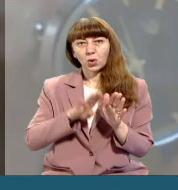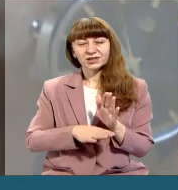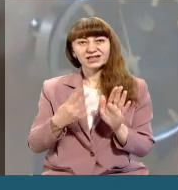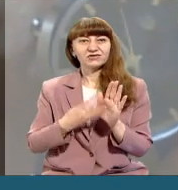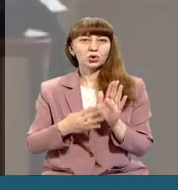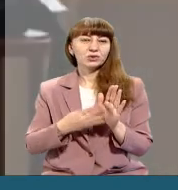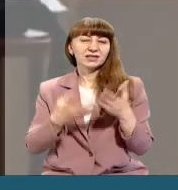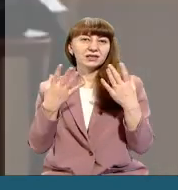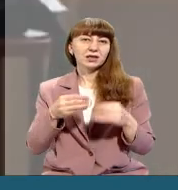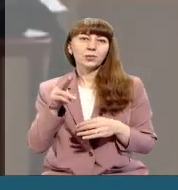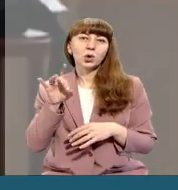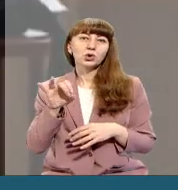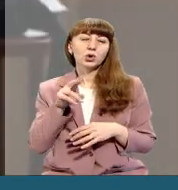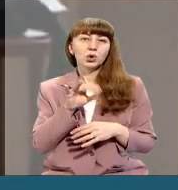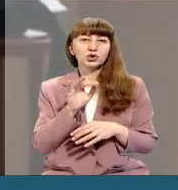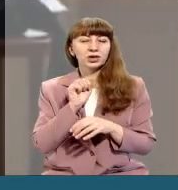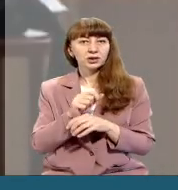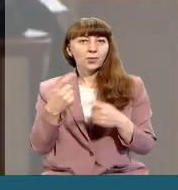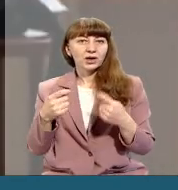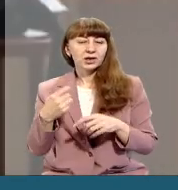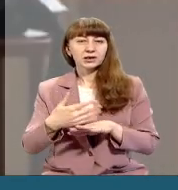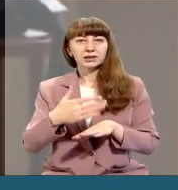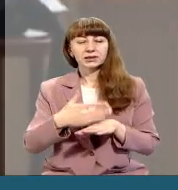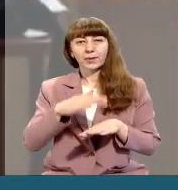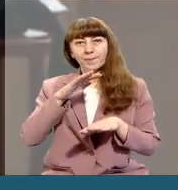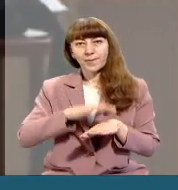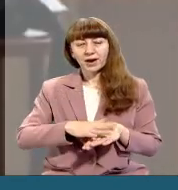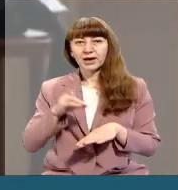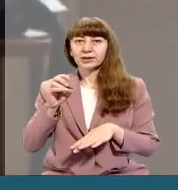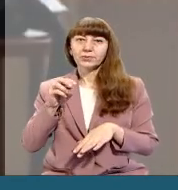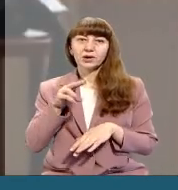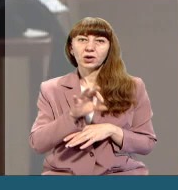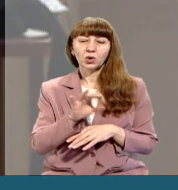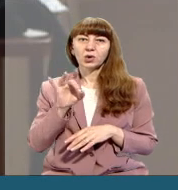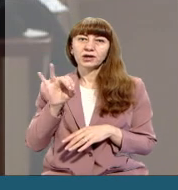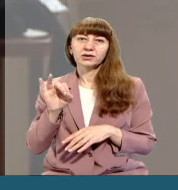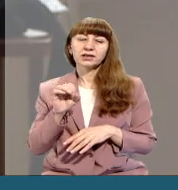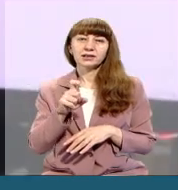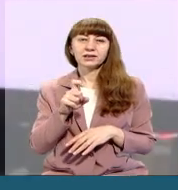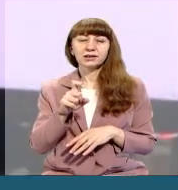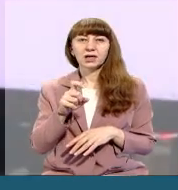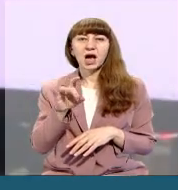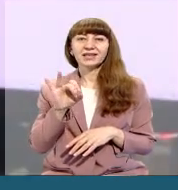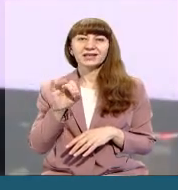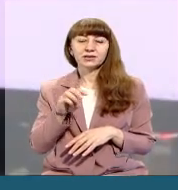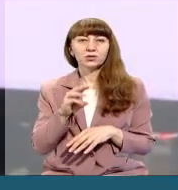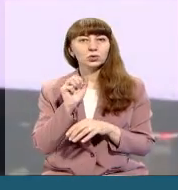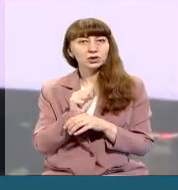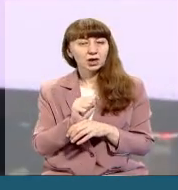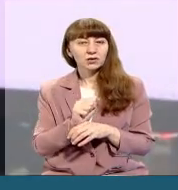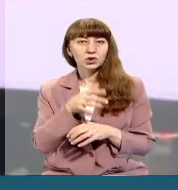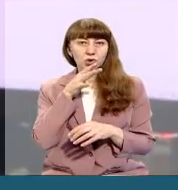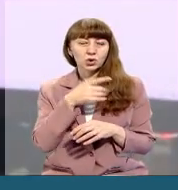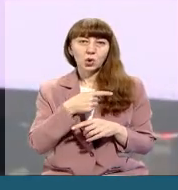просрочки ограничение на продажу кредитов граждан банками и мфо коллекторский агентством установление ограничений по